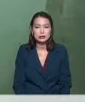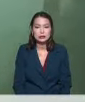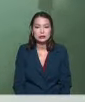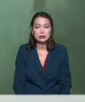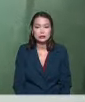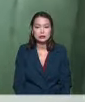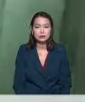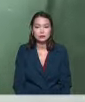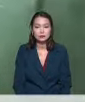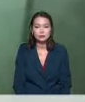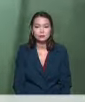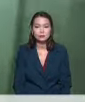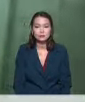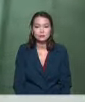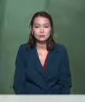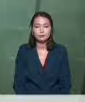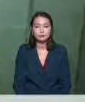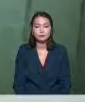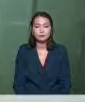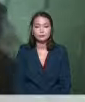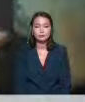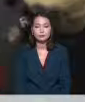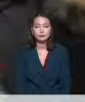Ванны. Да. Ванны.